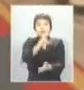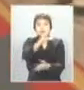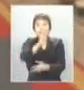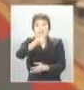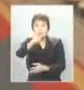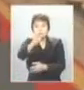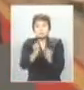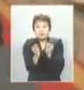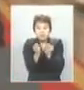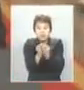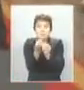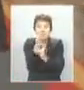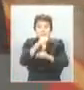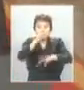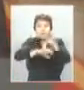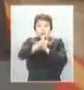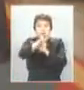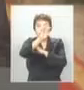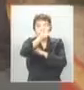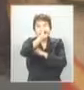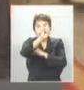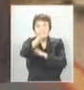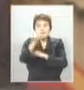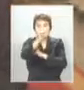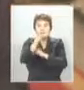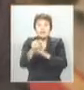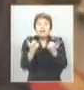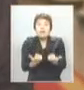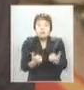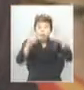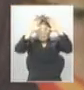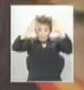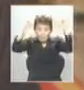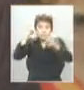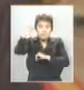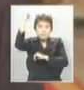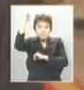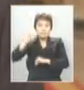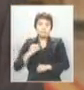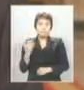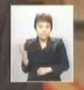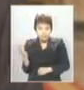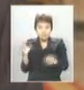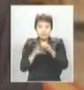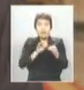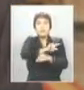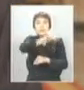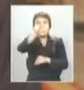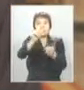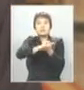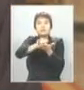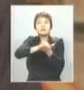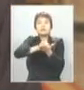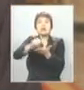นยมเพิมสงขึนมาอยู่ที่ 157และวนนี้ในโบามาก็มีแผนที่จะเดนทางไปที่กราวซีโรคในครนิวเย